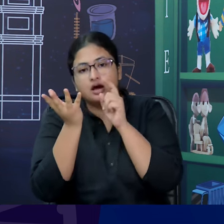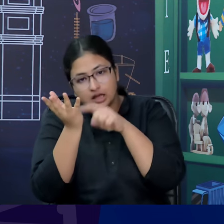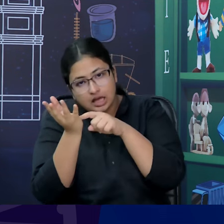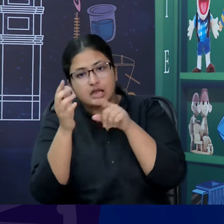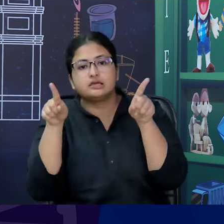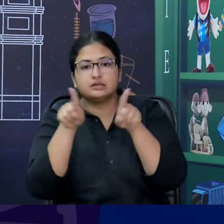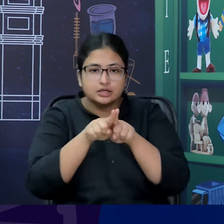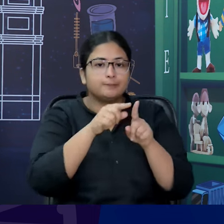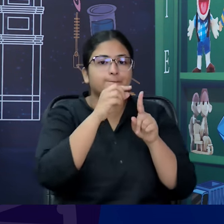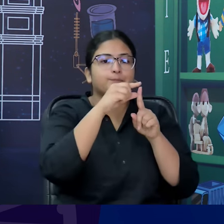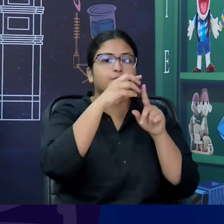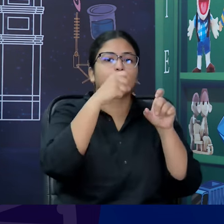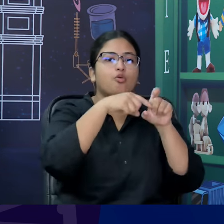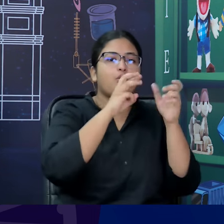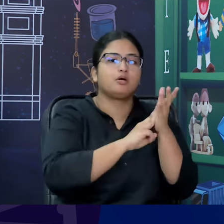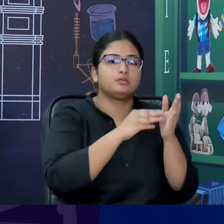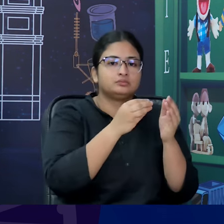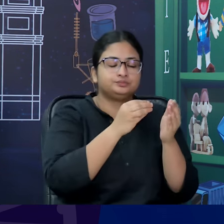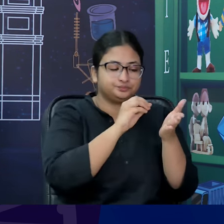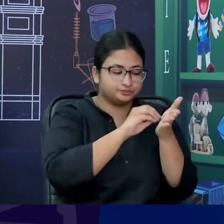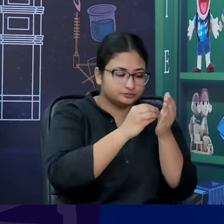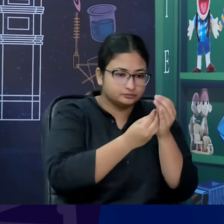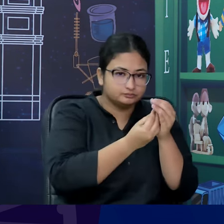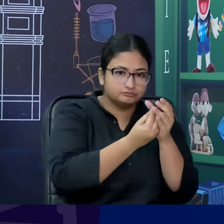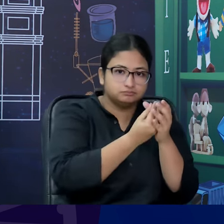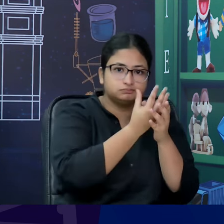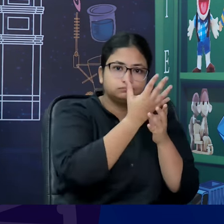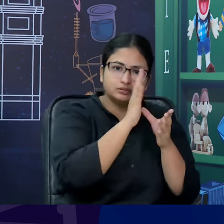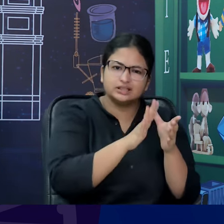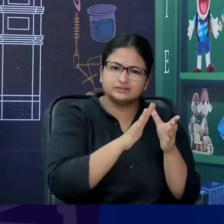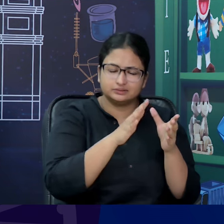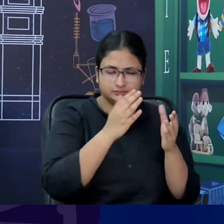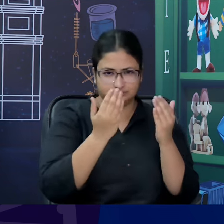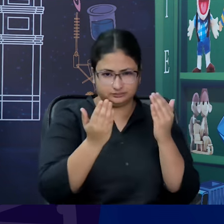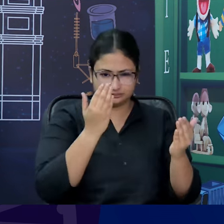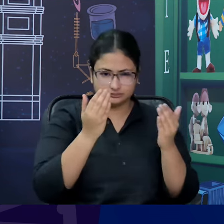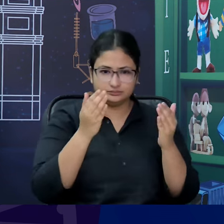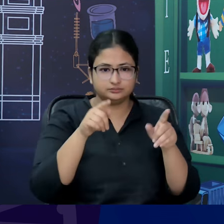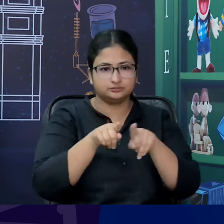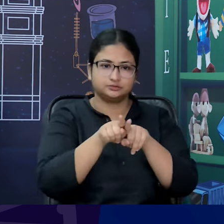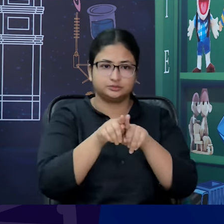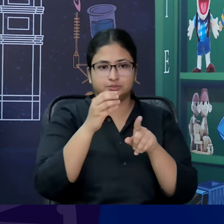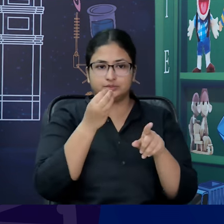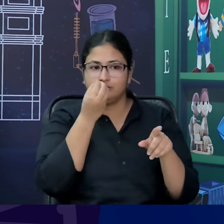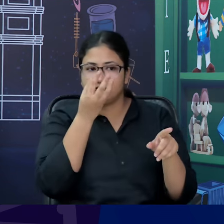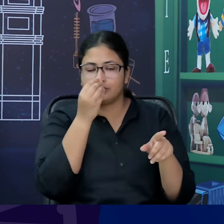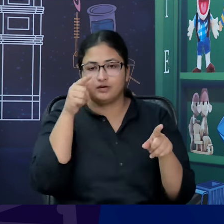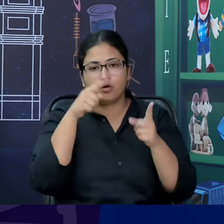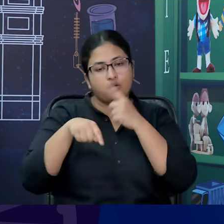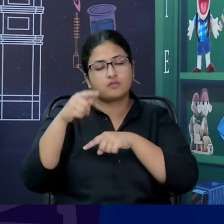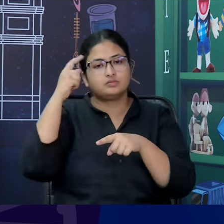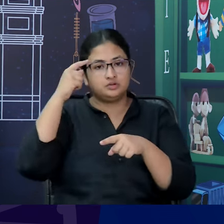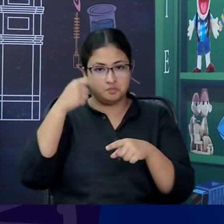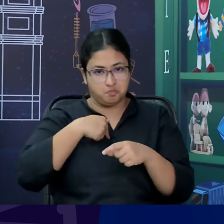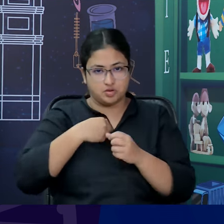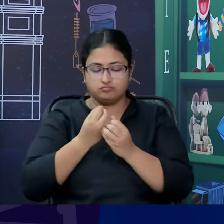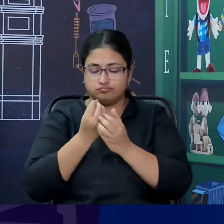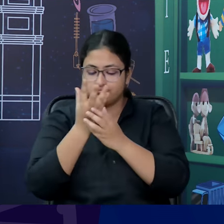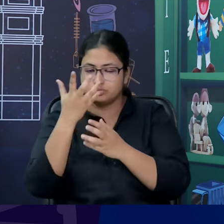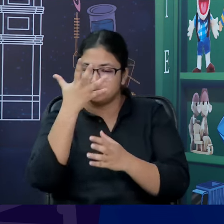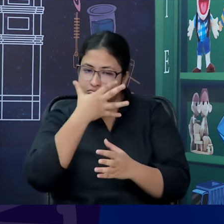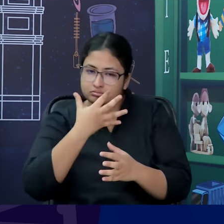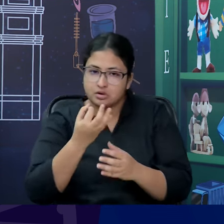फूलों की तरह खिलती भी है लेकिन फूल जो अपने आप में सोचते हैं कि मुझसे बड़ा खिलने वाला तो कोई है ही नहीं लेकिन कविता उससे भी